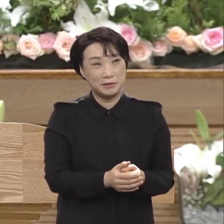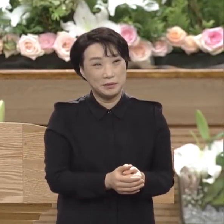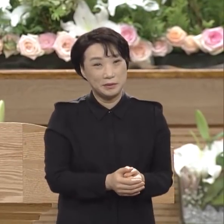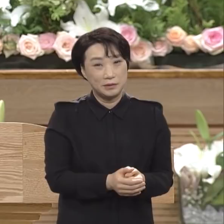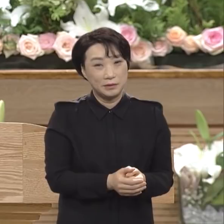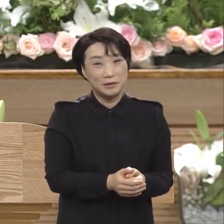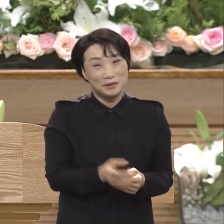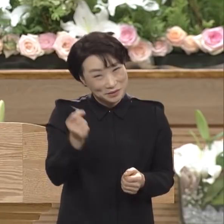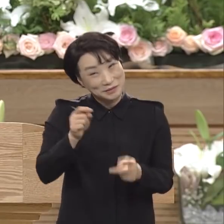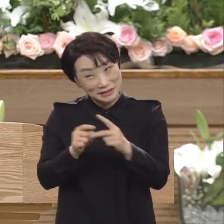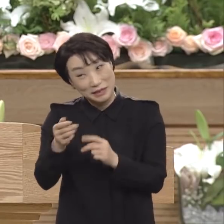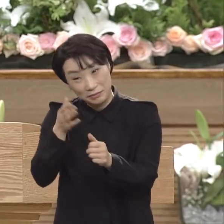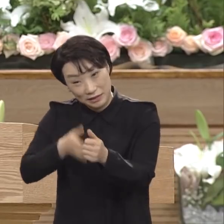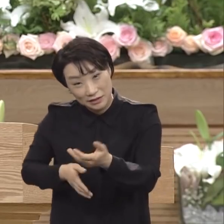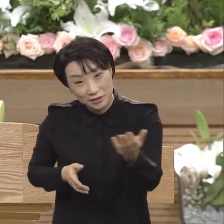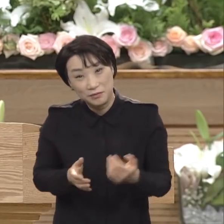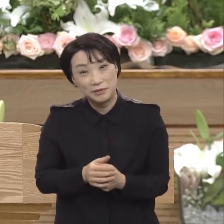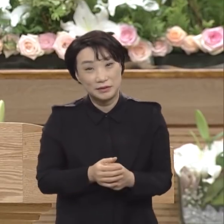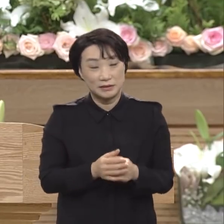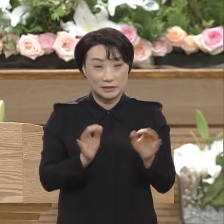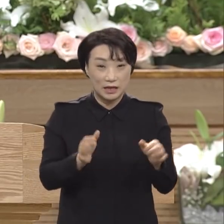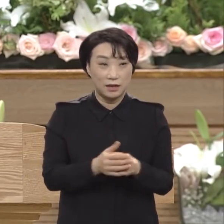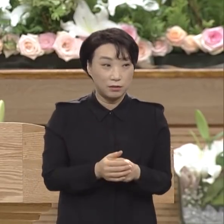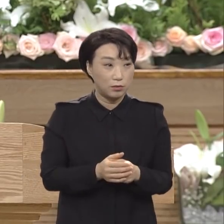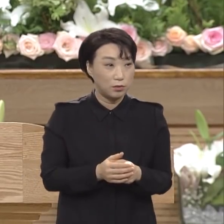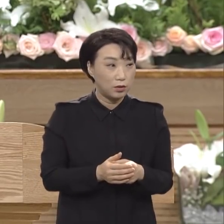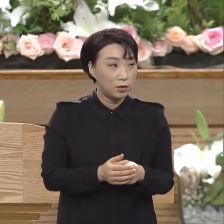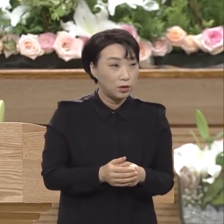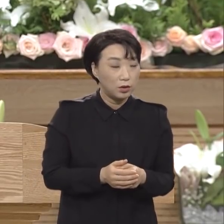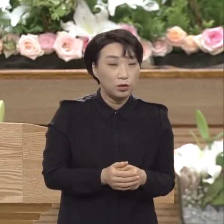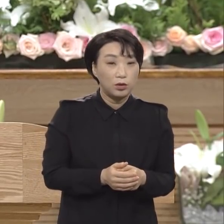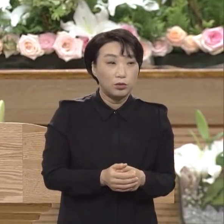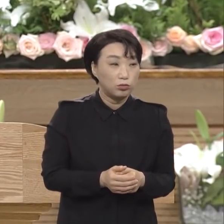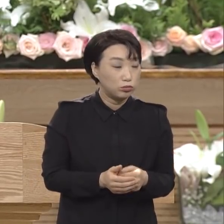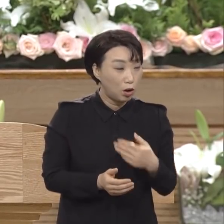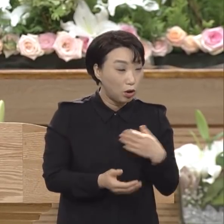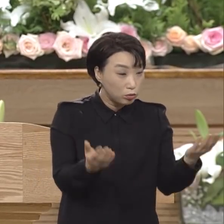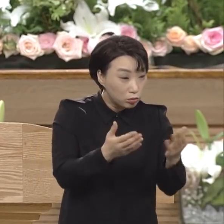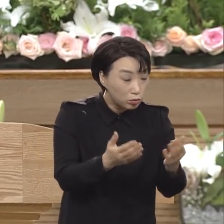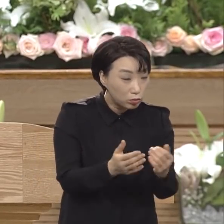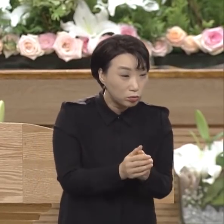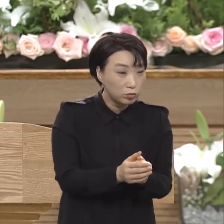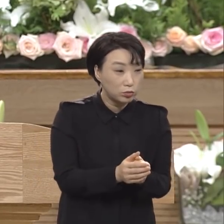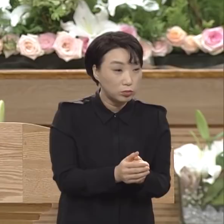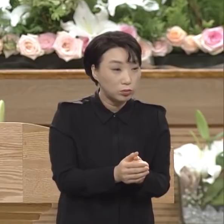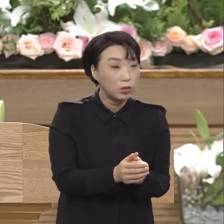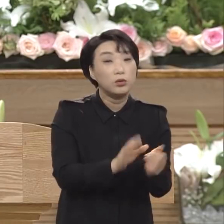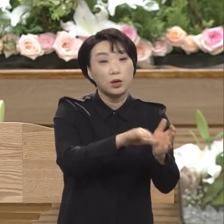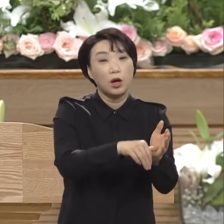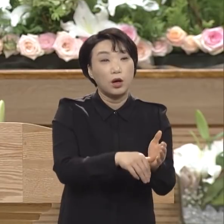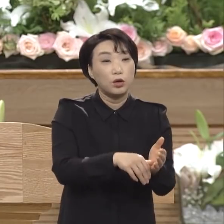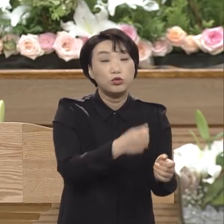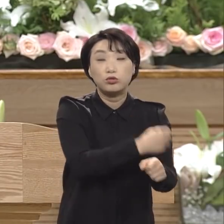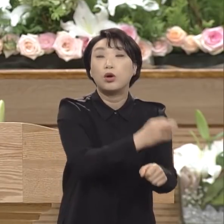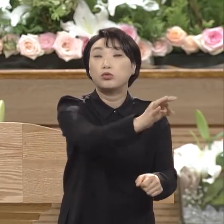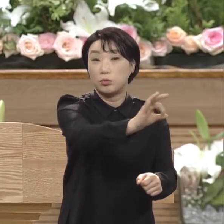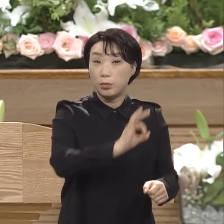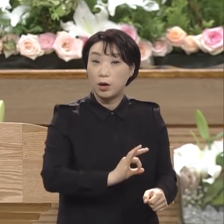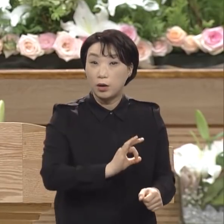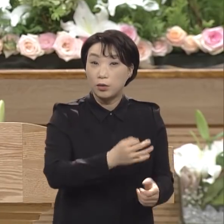조금 이해오고 들어요. 당연히 남의 일 하면 품삯을 받잖아요. 우린 지금 남의 일